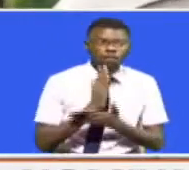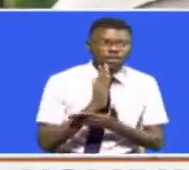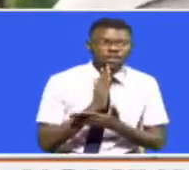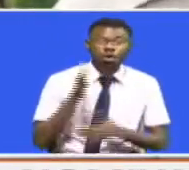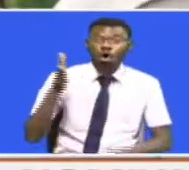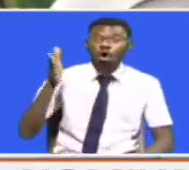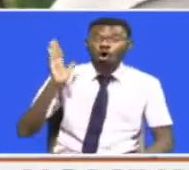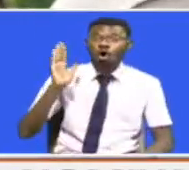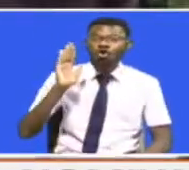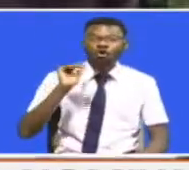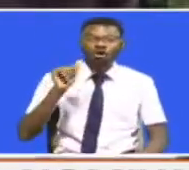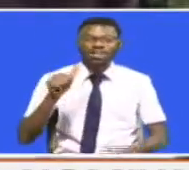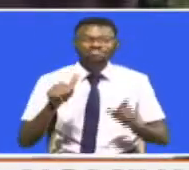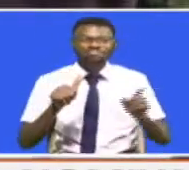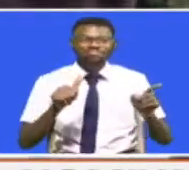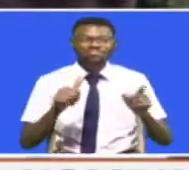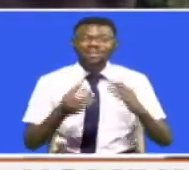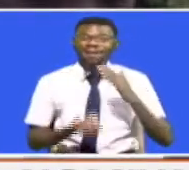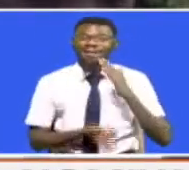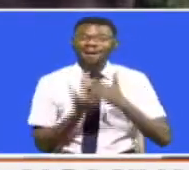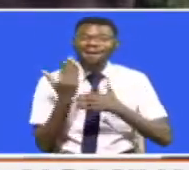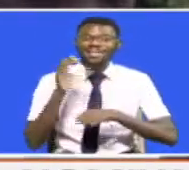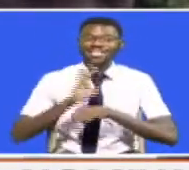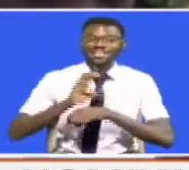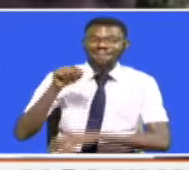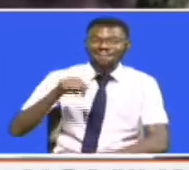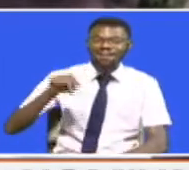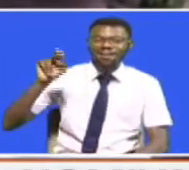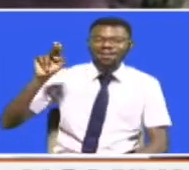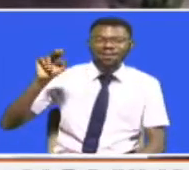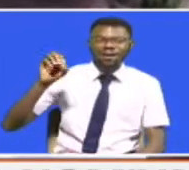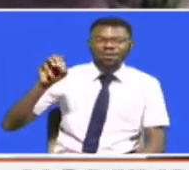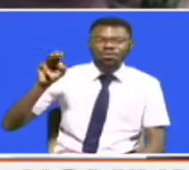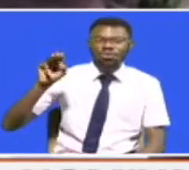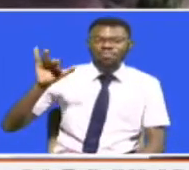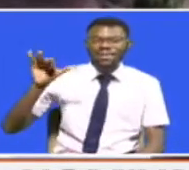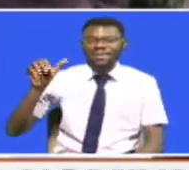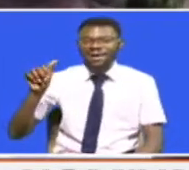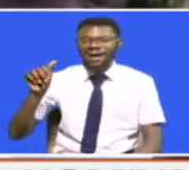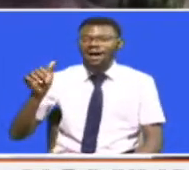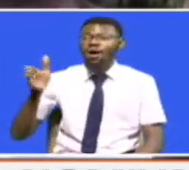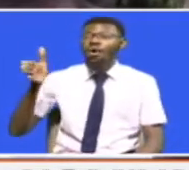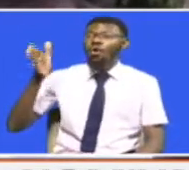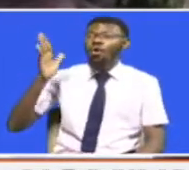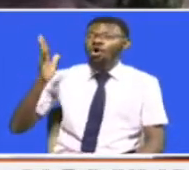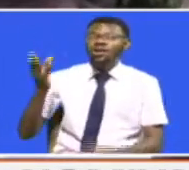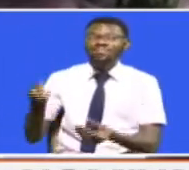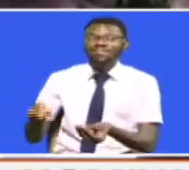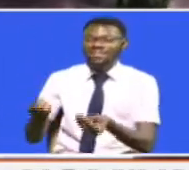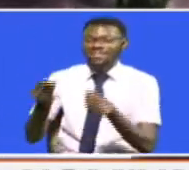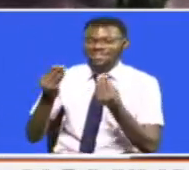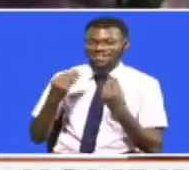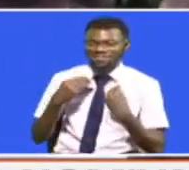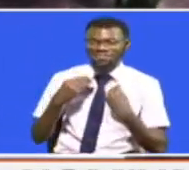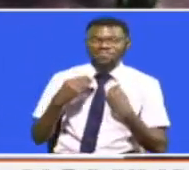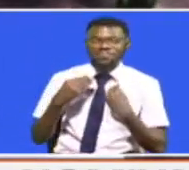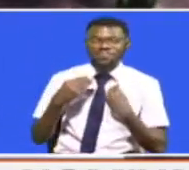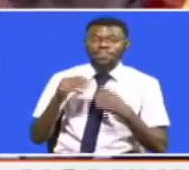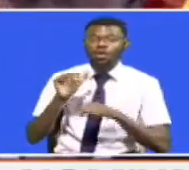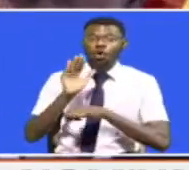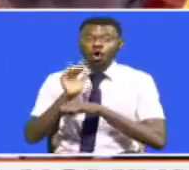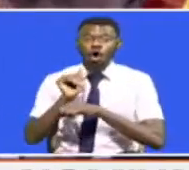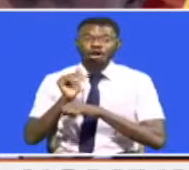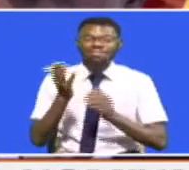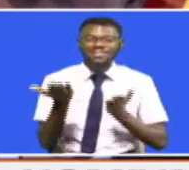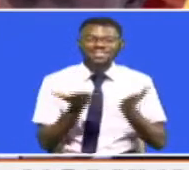call to start this church called Nomia. Nomia means I was given. That's the day that he was given the call to come and start this